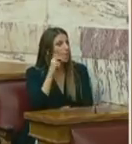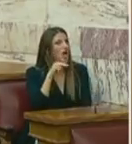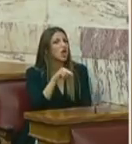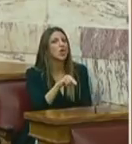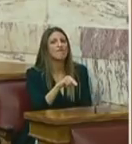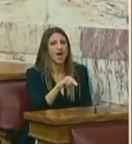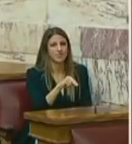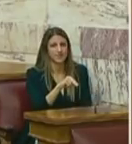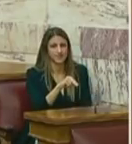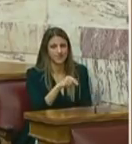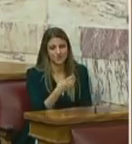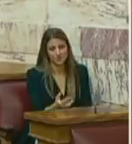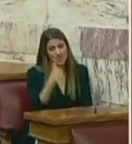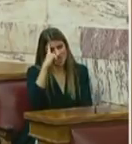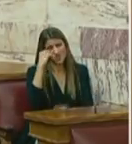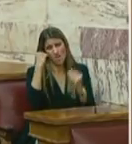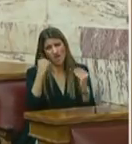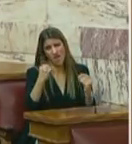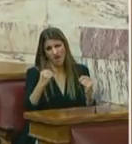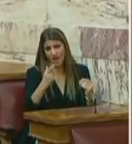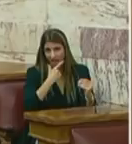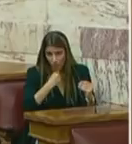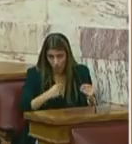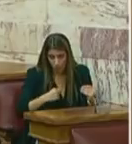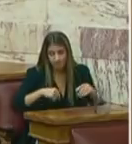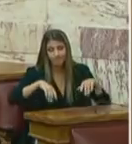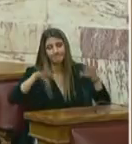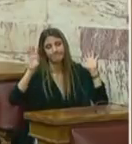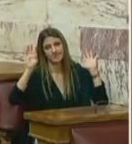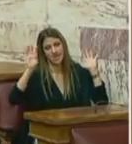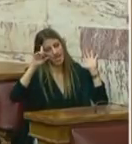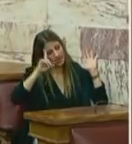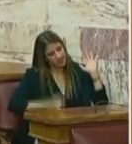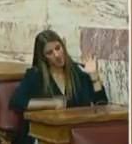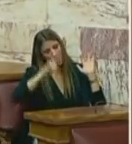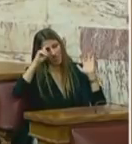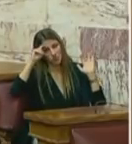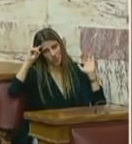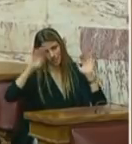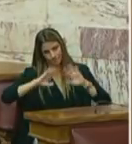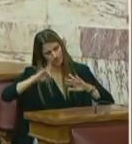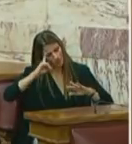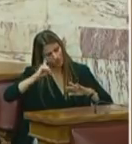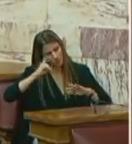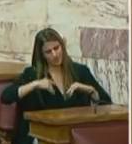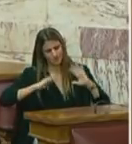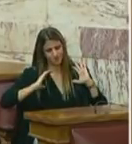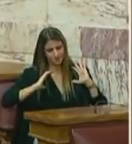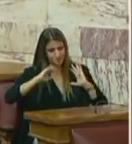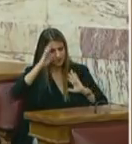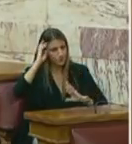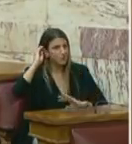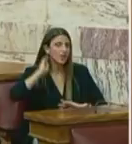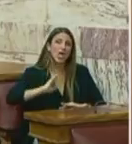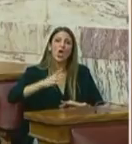Γνωρίζουμε πάρα πολύ καλά ότι το εγχείρημα αυτό δεν είναι εύκολο. Είναι δύσκολο το εγχείρημα. Διότι